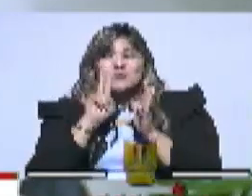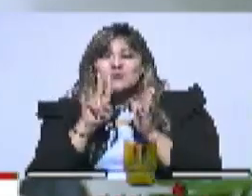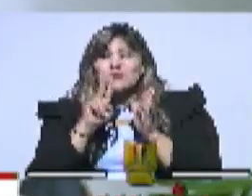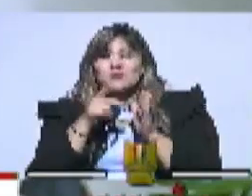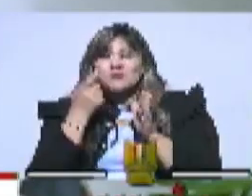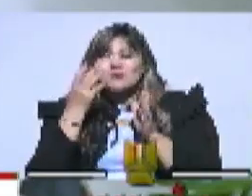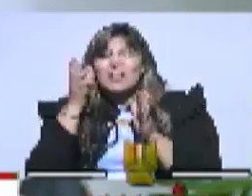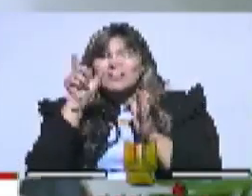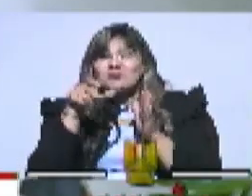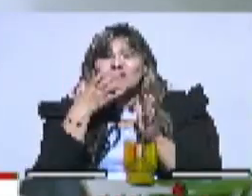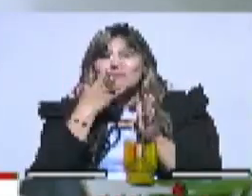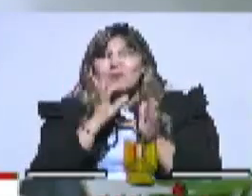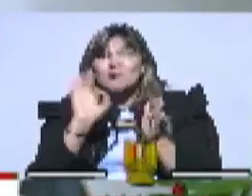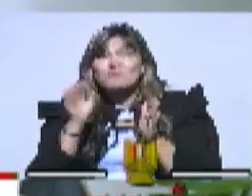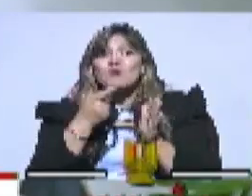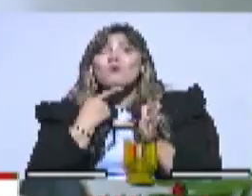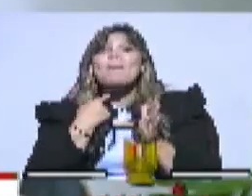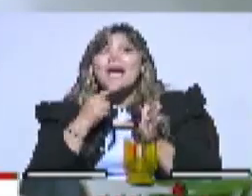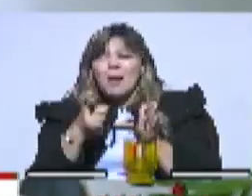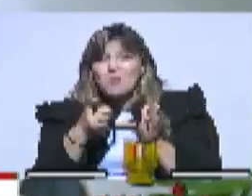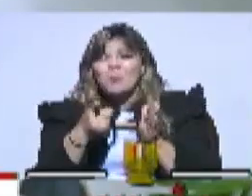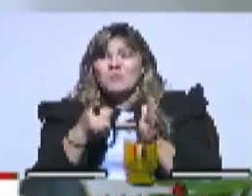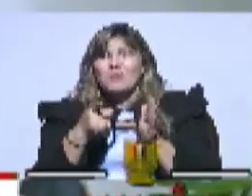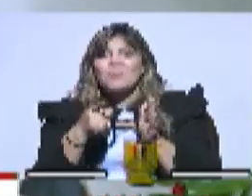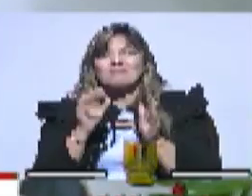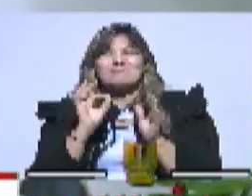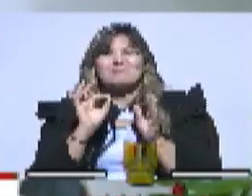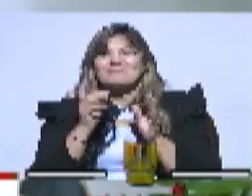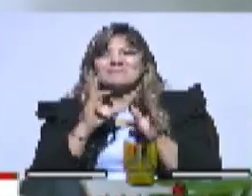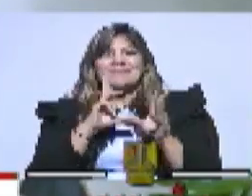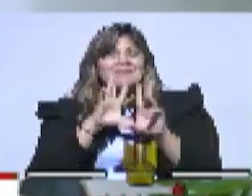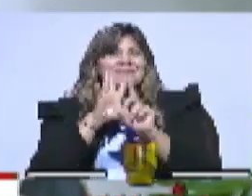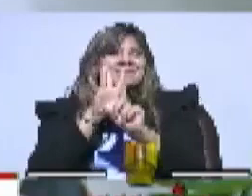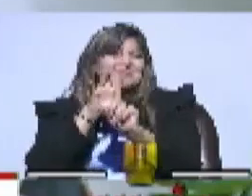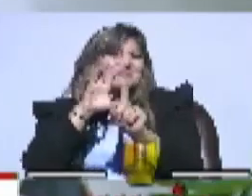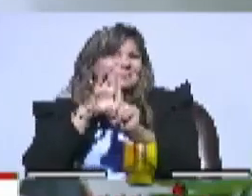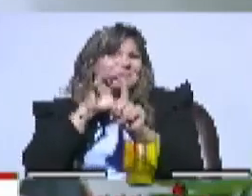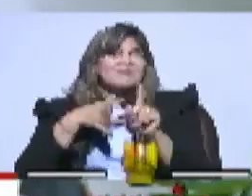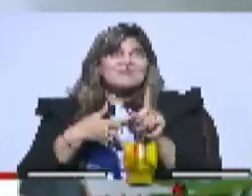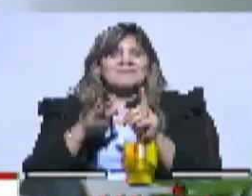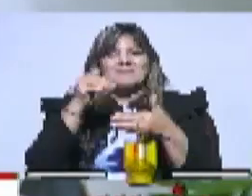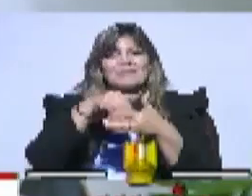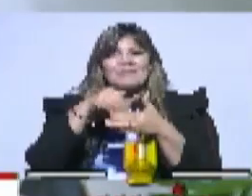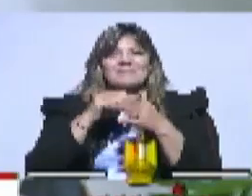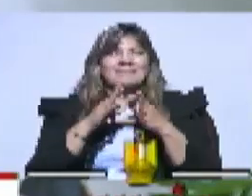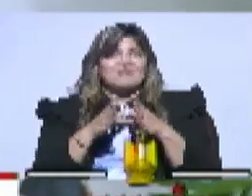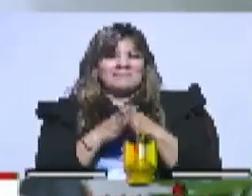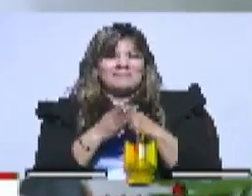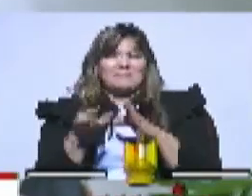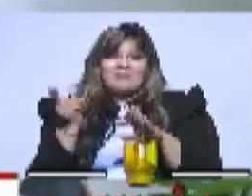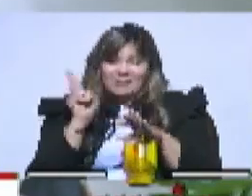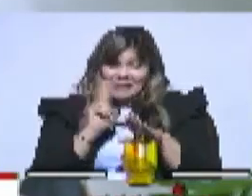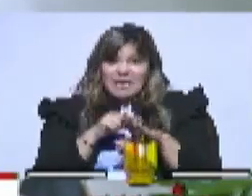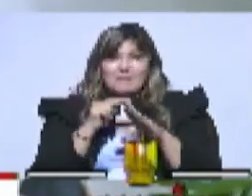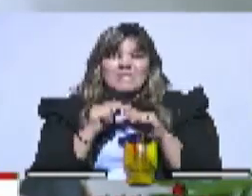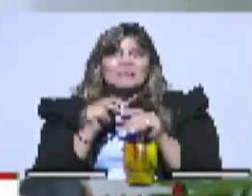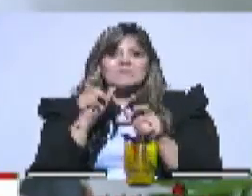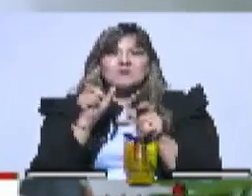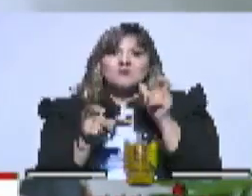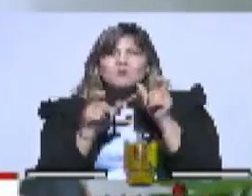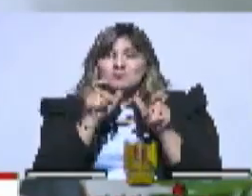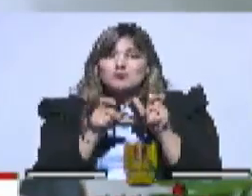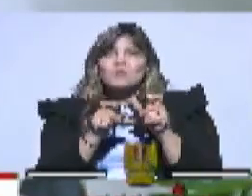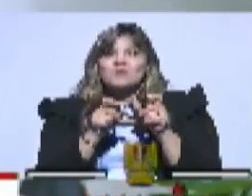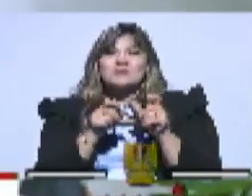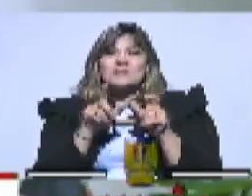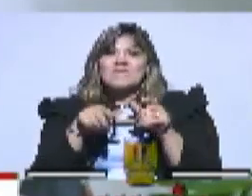نازل ينتخب، فبالتالي بيكتر عنده الدافع أنه ينزل ينتخب. كمان من ضمن الشخصيات اللي كان